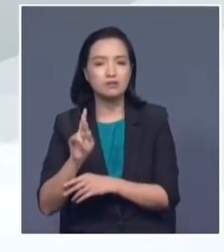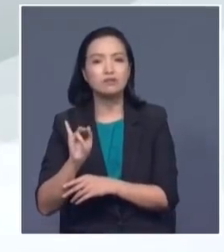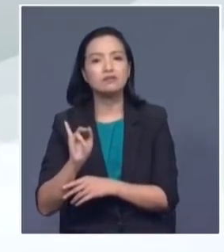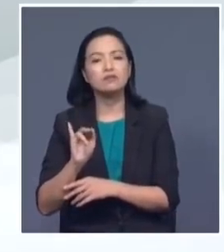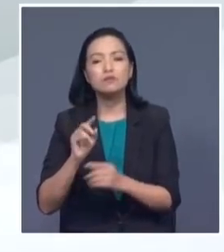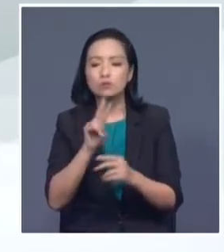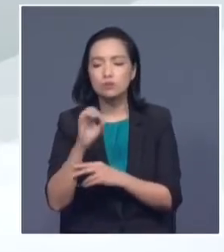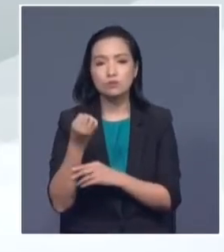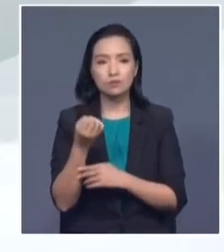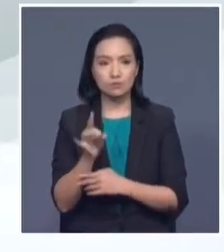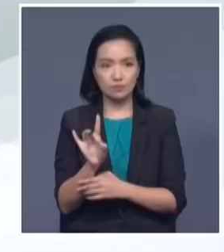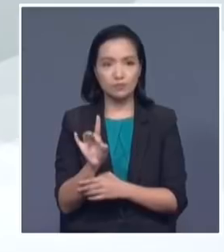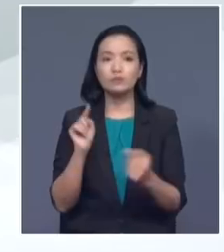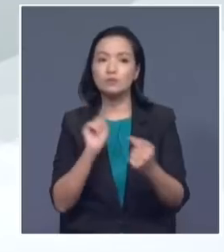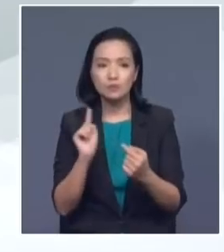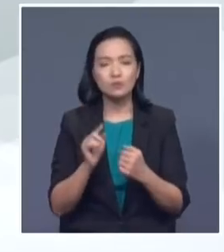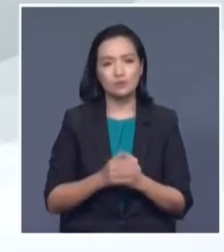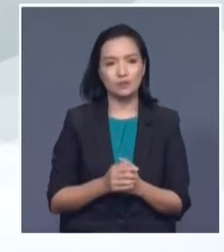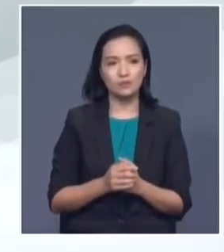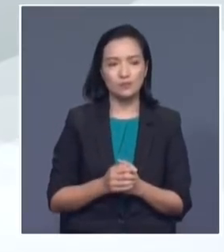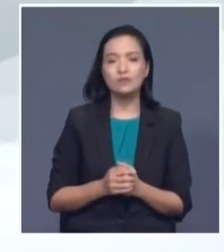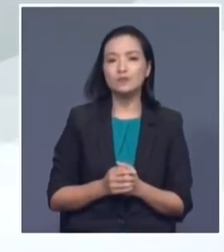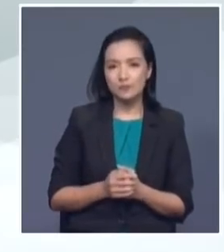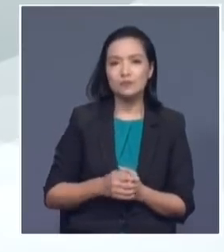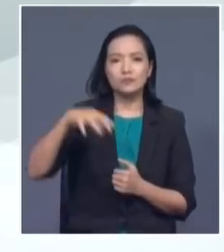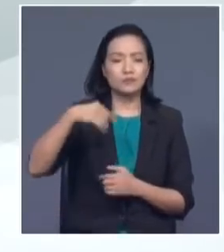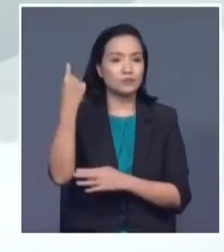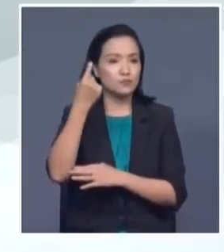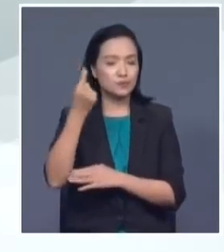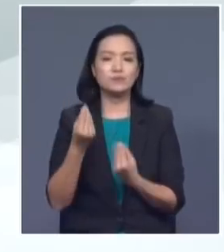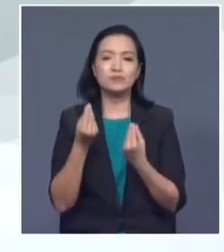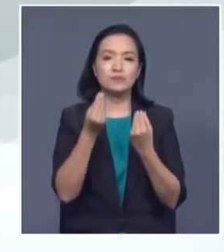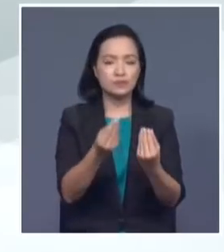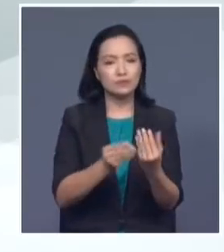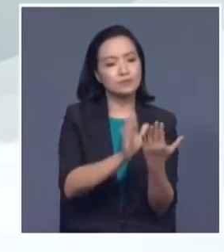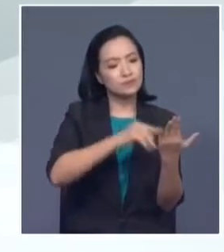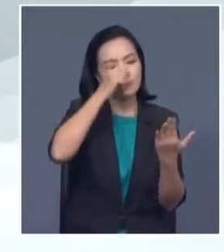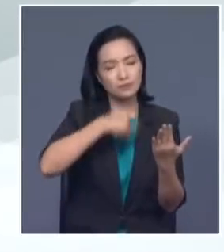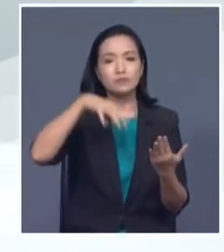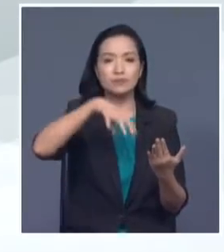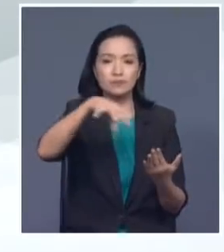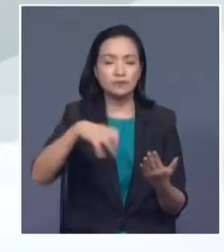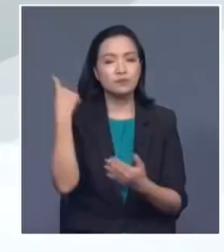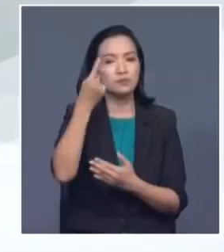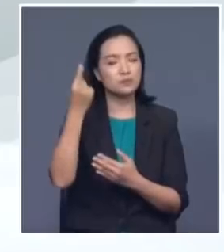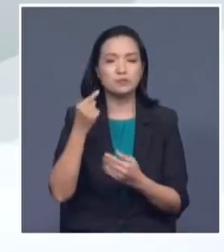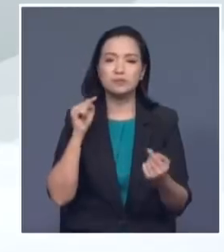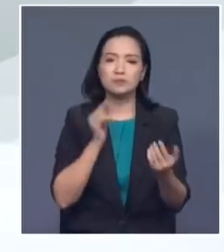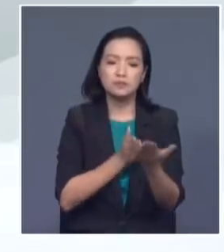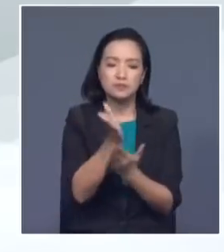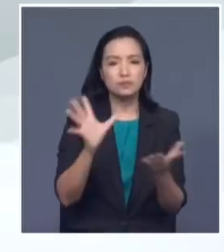ดาผู้ประกอบการท่องเที่ยวในสหราชอาณาจักรยกให้ประเทศไทยเป็นแหล่งท่องเที่ยวทางวัฒนธรรมและประวัติศาสตร์ที่ดีที่สุด